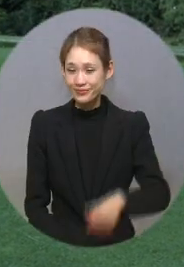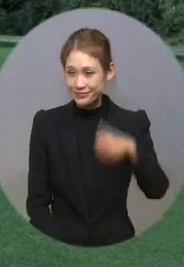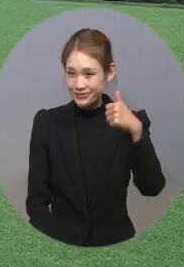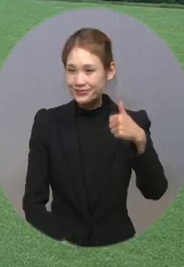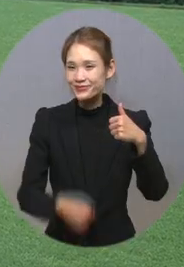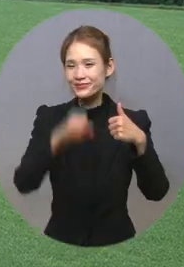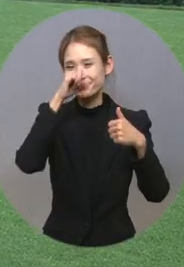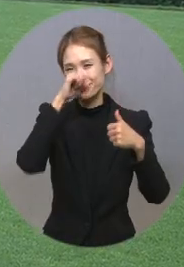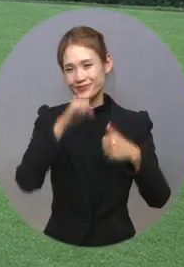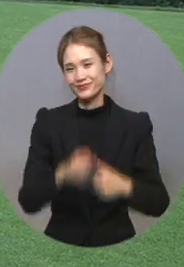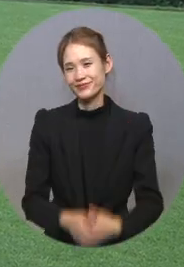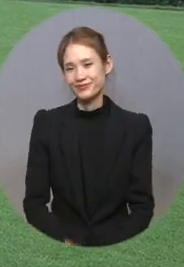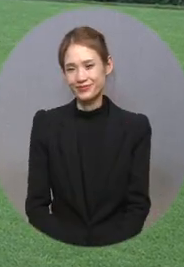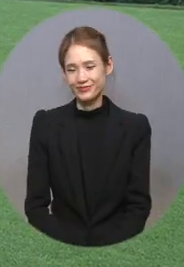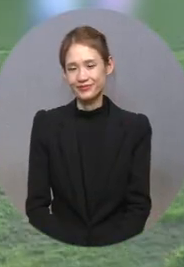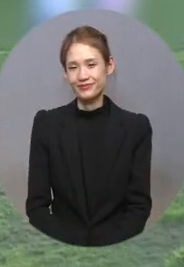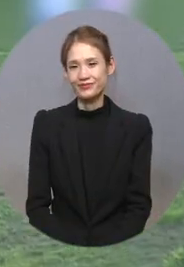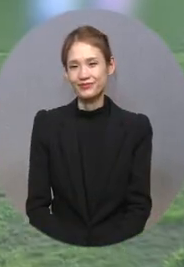굿샷.